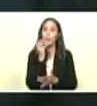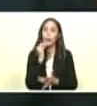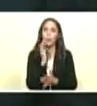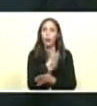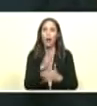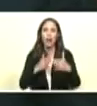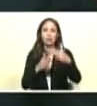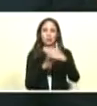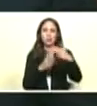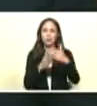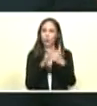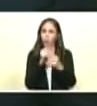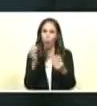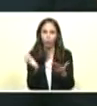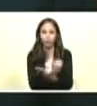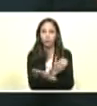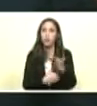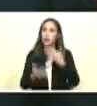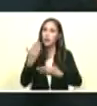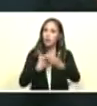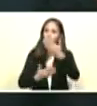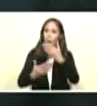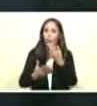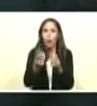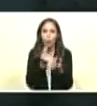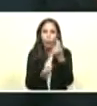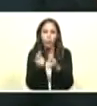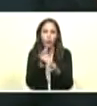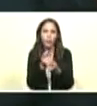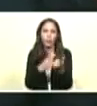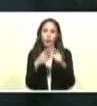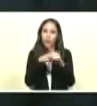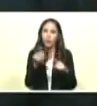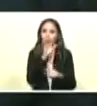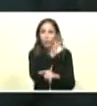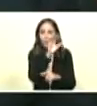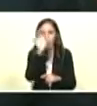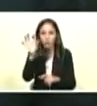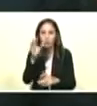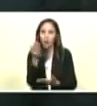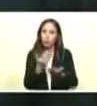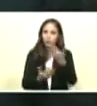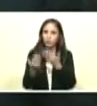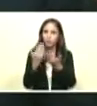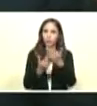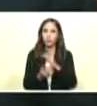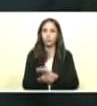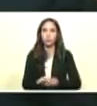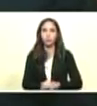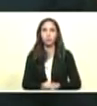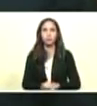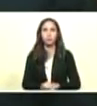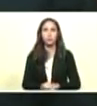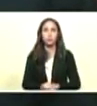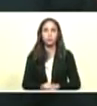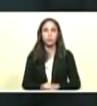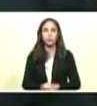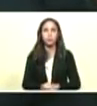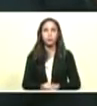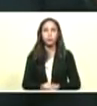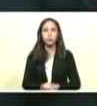barreras y obstáculos en el intercambio económico entre los países y continentes. В мире существует